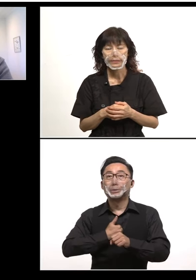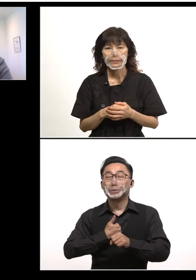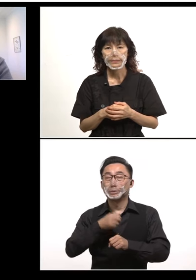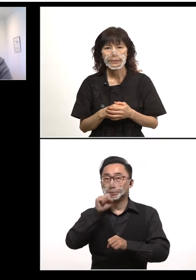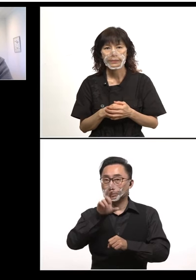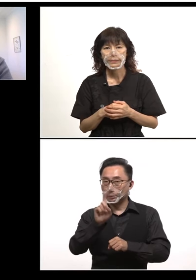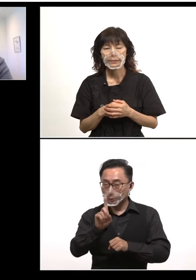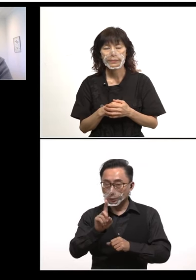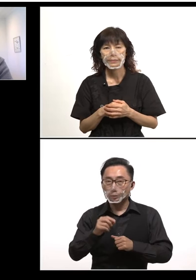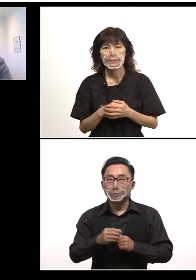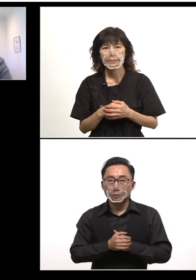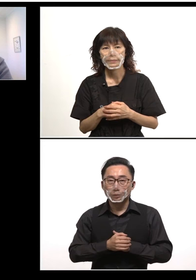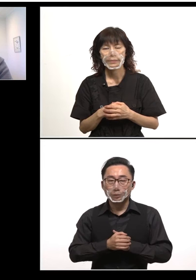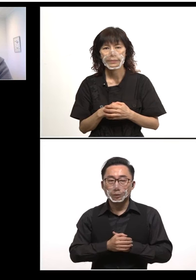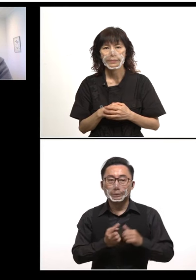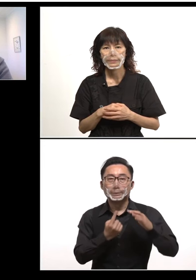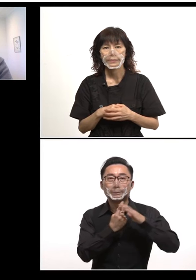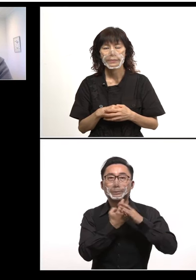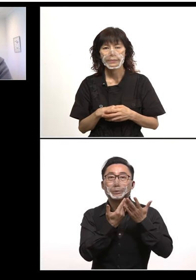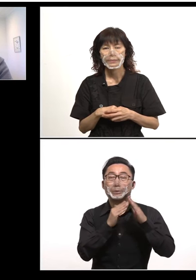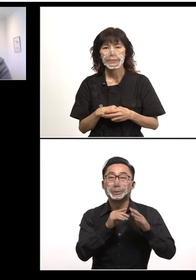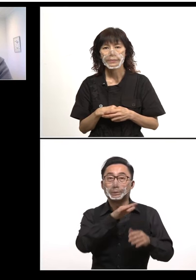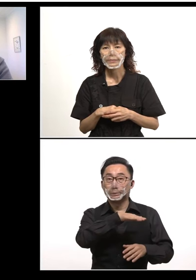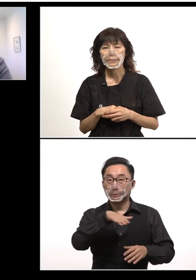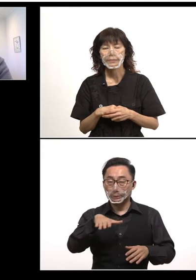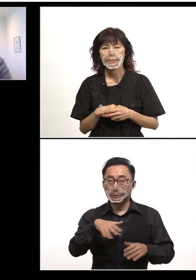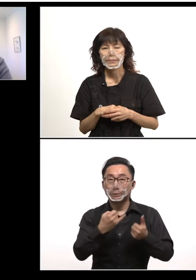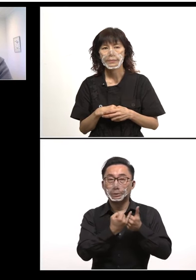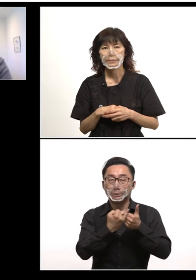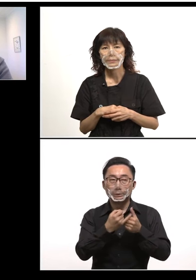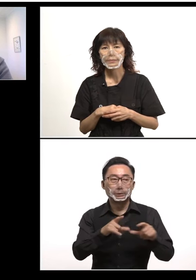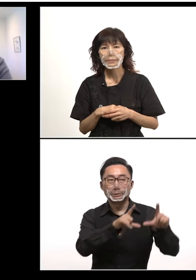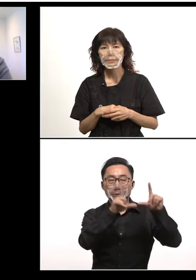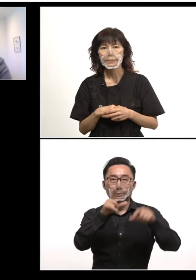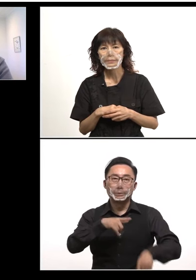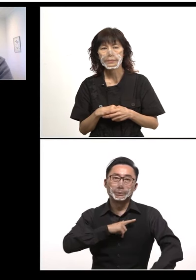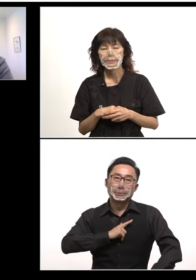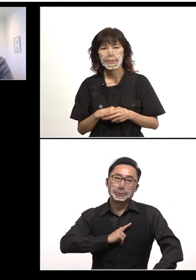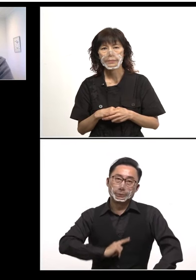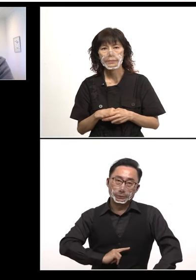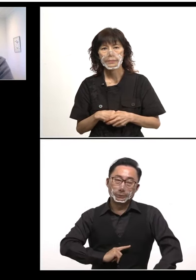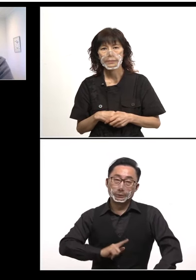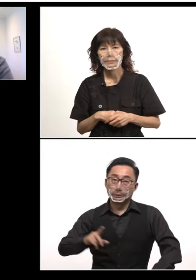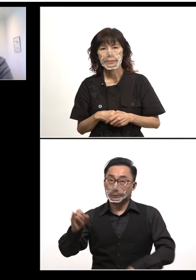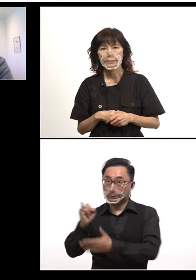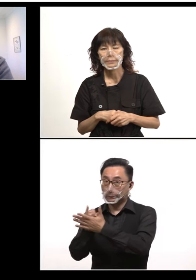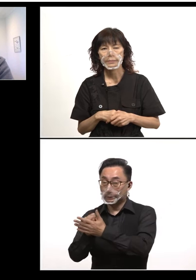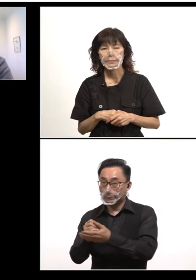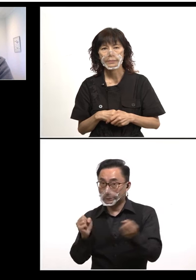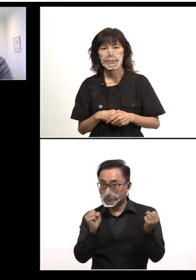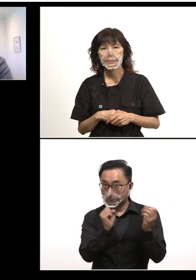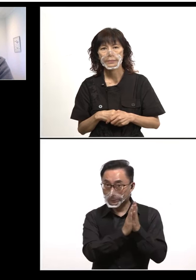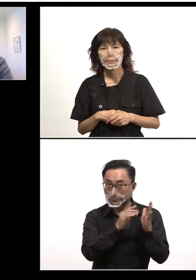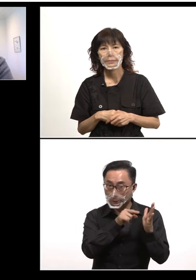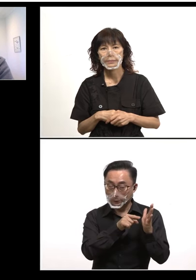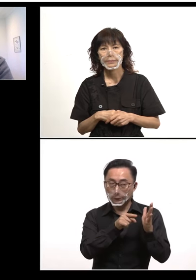喺特殊學校嘅小朋友咧，佢哋嘅生活真係好枯燥。即係我覺得藝術俾到佢哋咧嚇，有可以睇